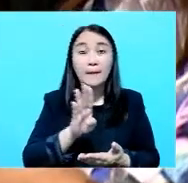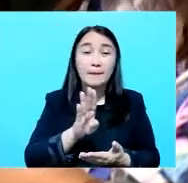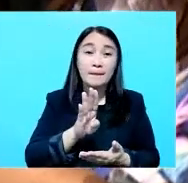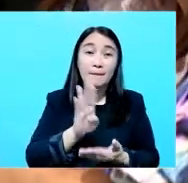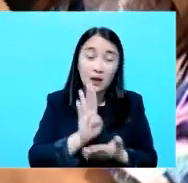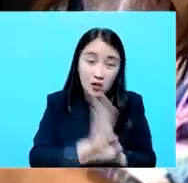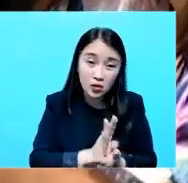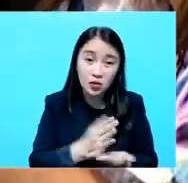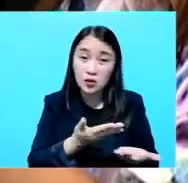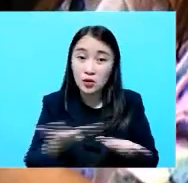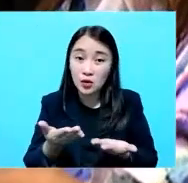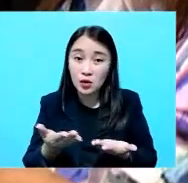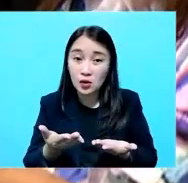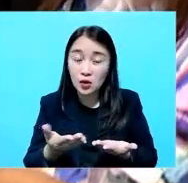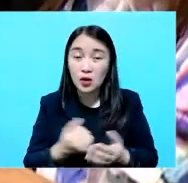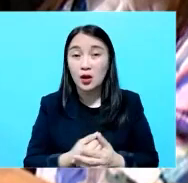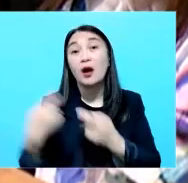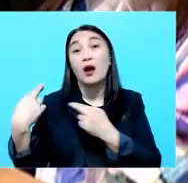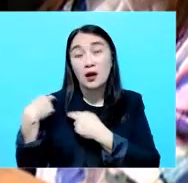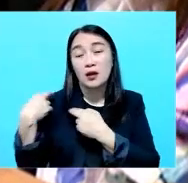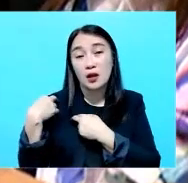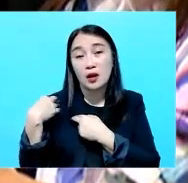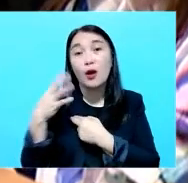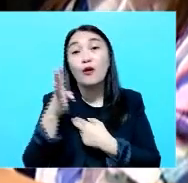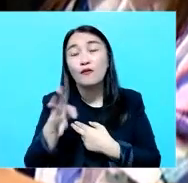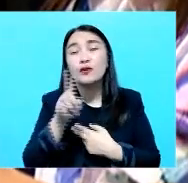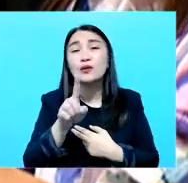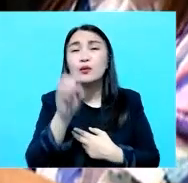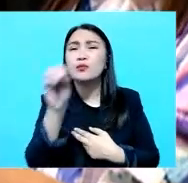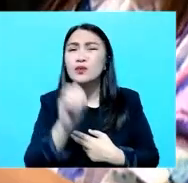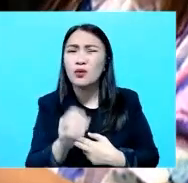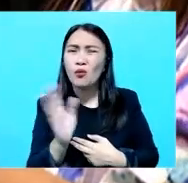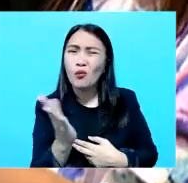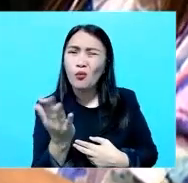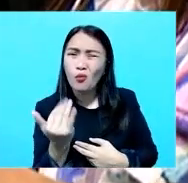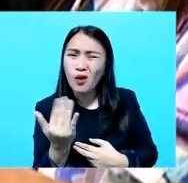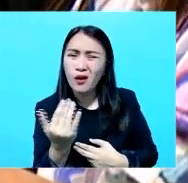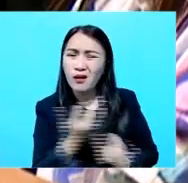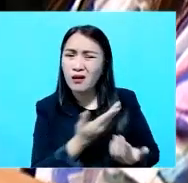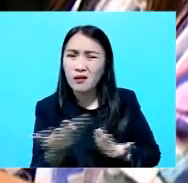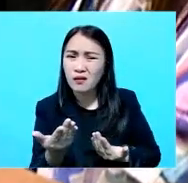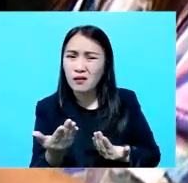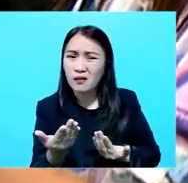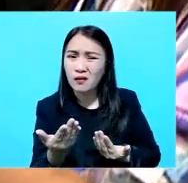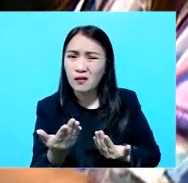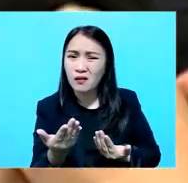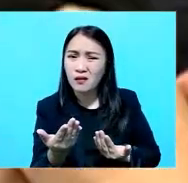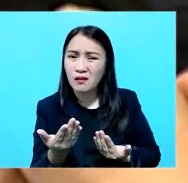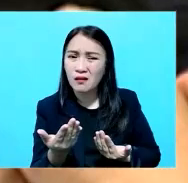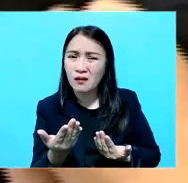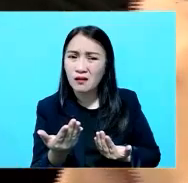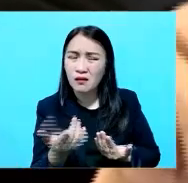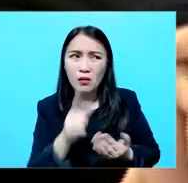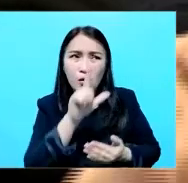is only 41%. So, may we know the reason for why this is low? Ito, ano